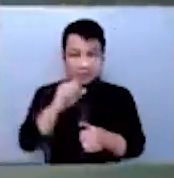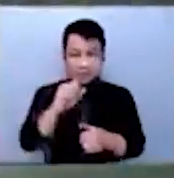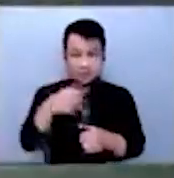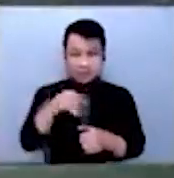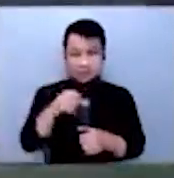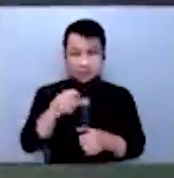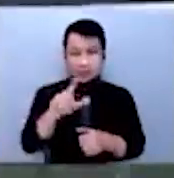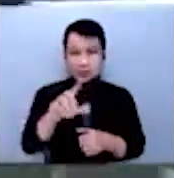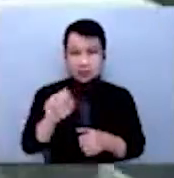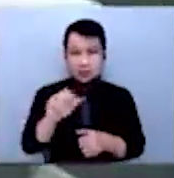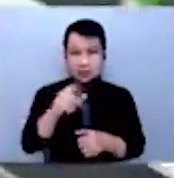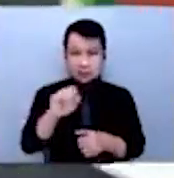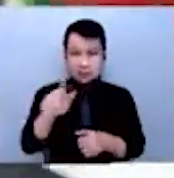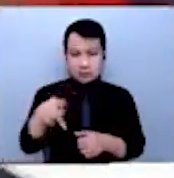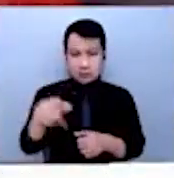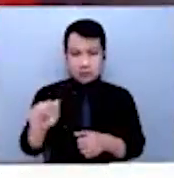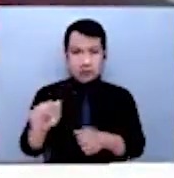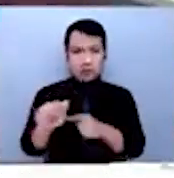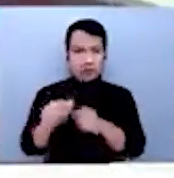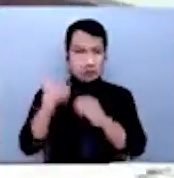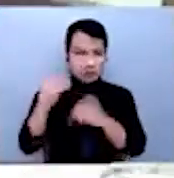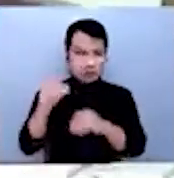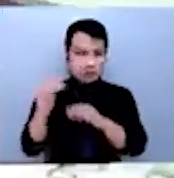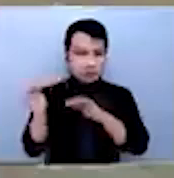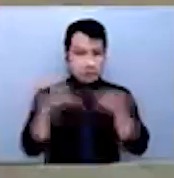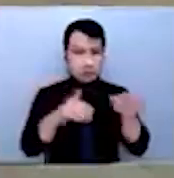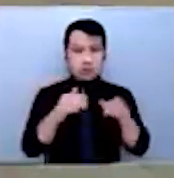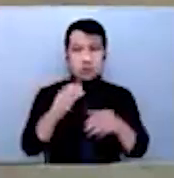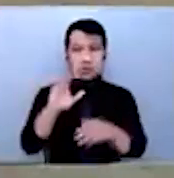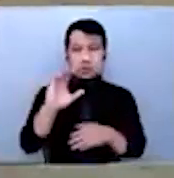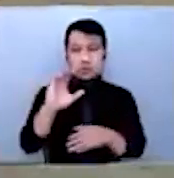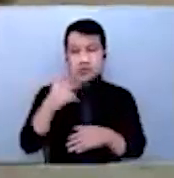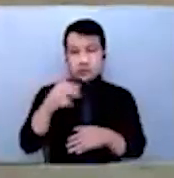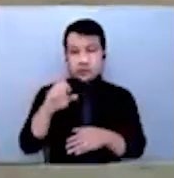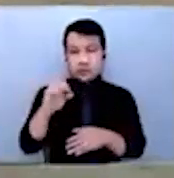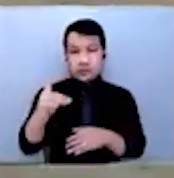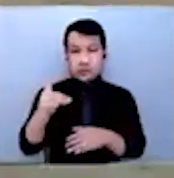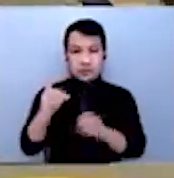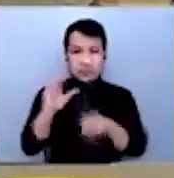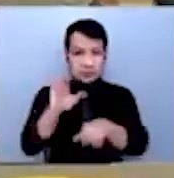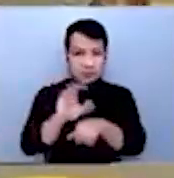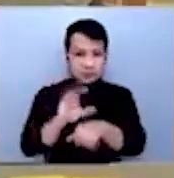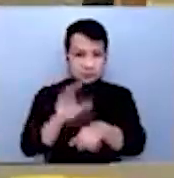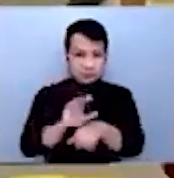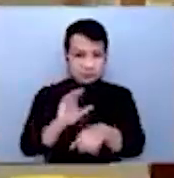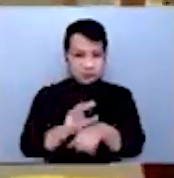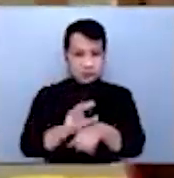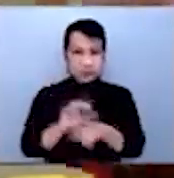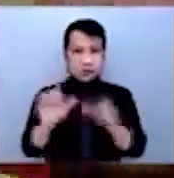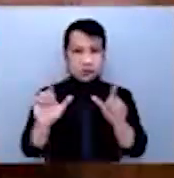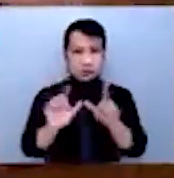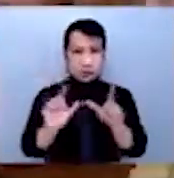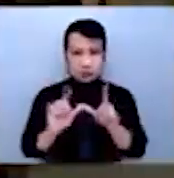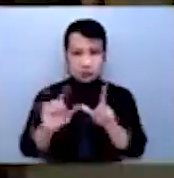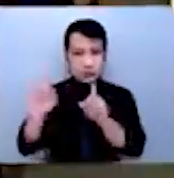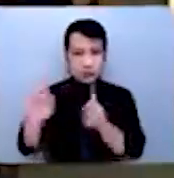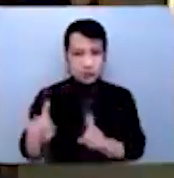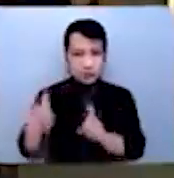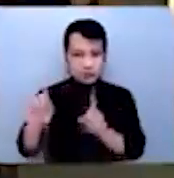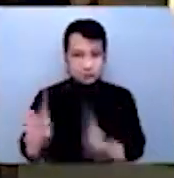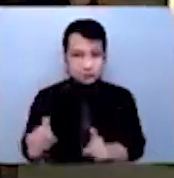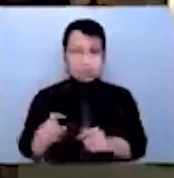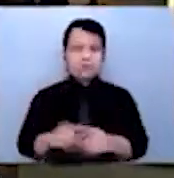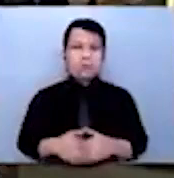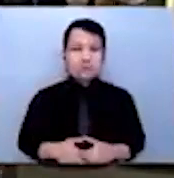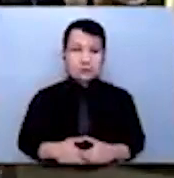May limited face-to-face classes na rin para sa higher education, religious gatherings, licensure at entrance exams. Pwede na